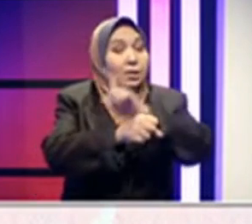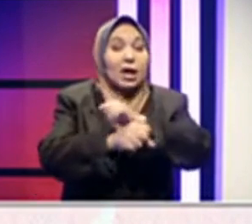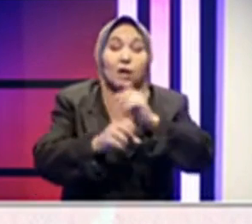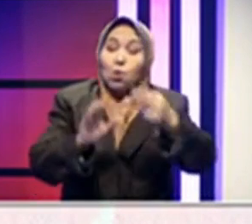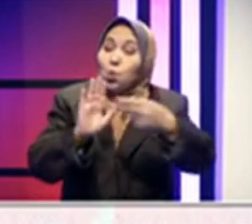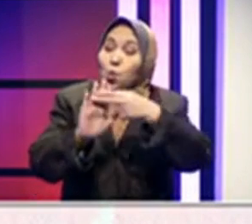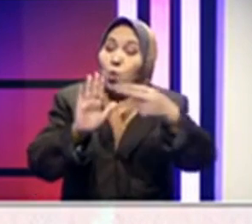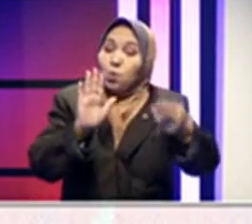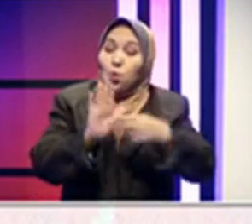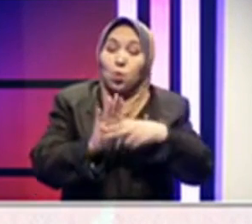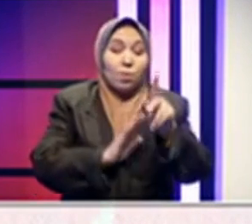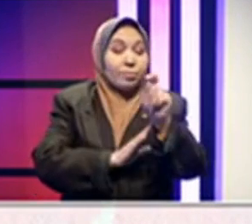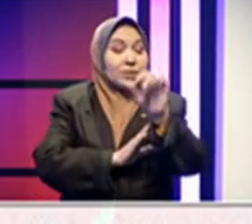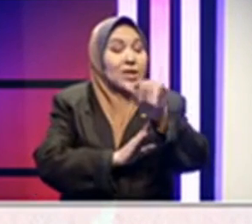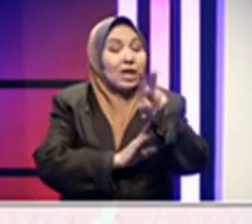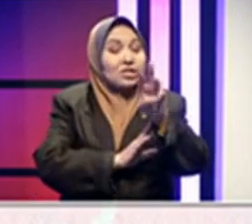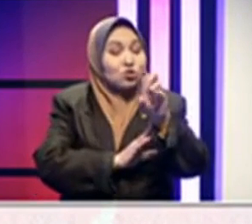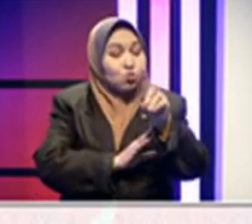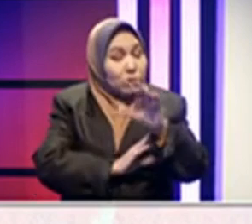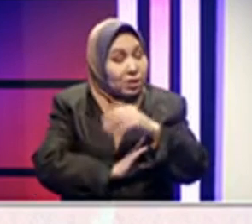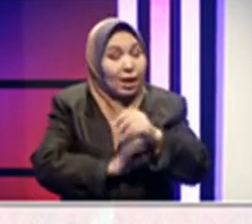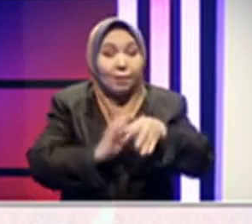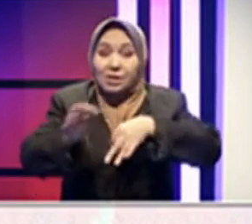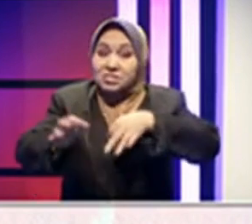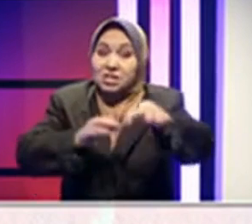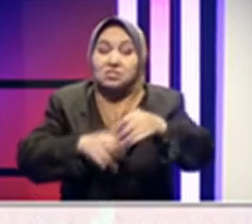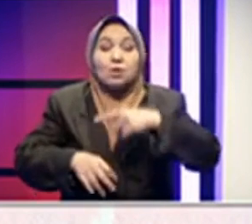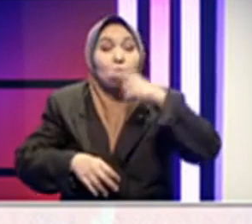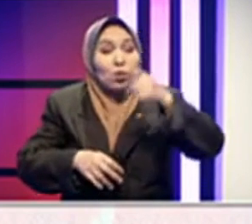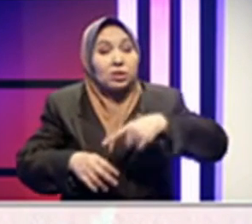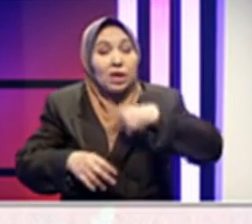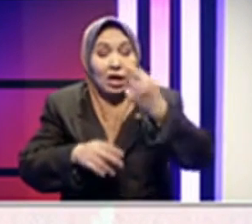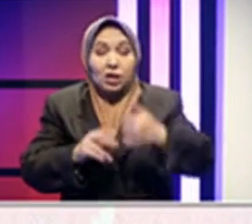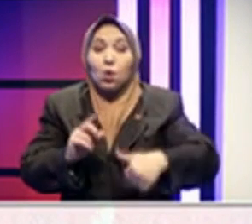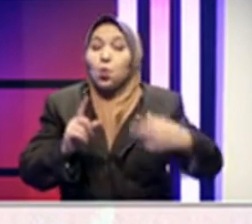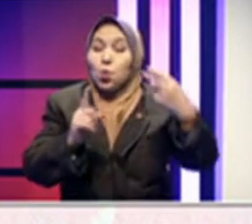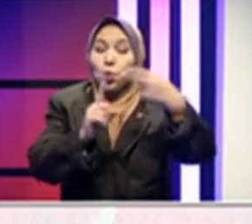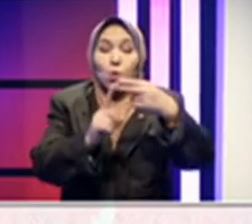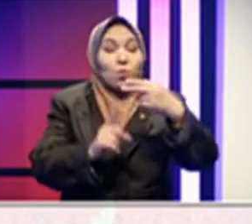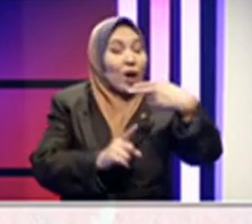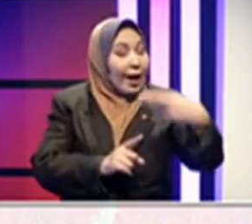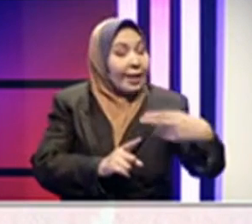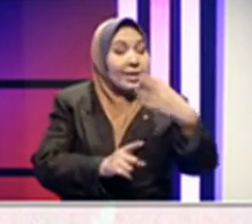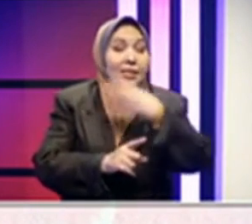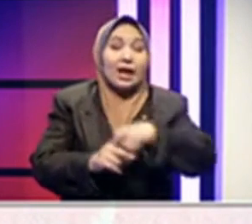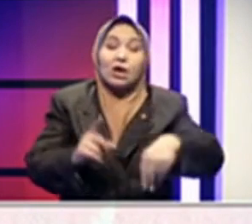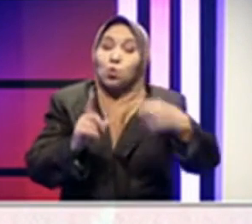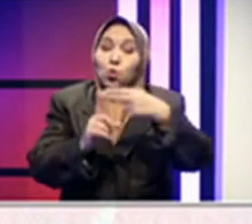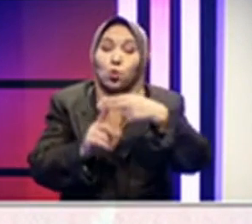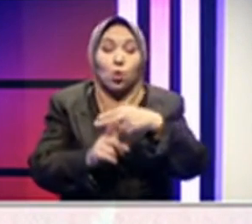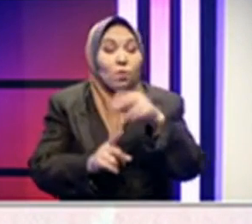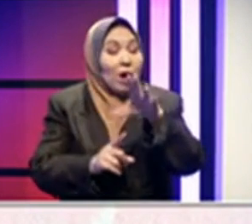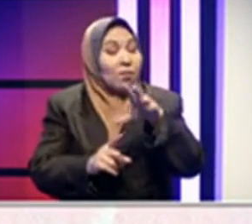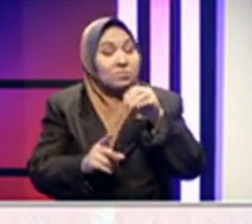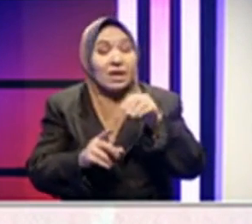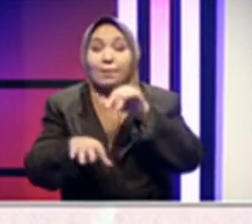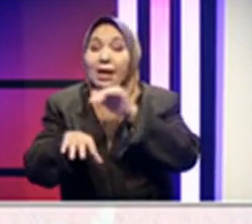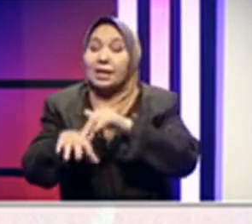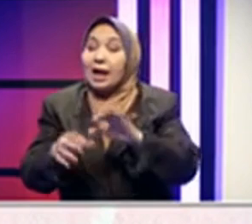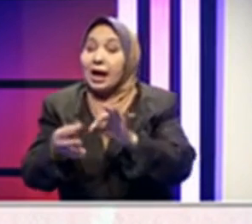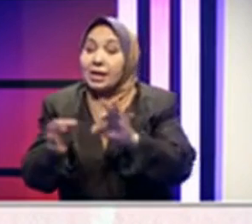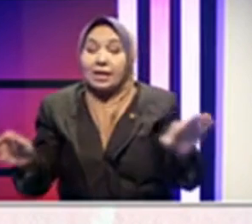hukum-hukum tajwid dan menjelaskan sebutan Huruf Ain dan juga huruf hamzah pada ayat yang